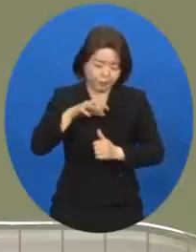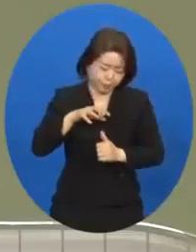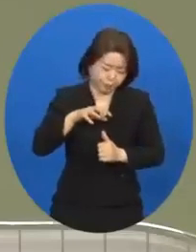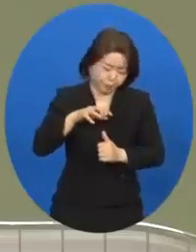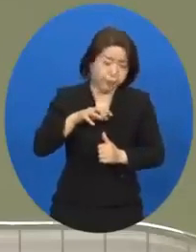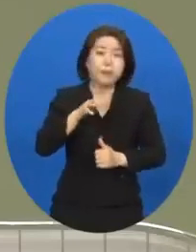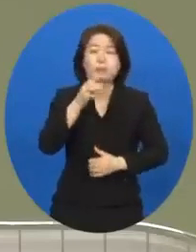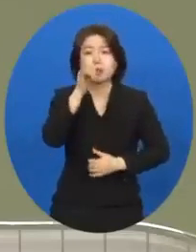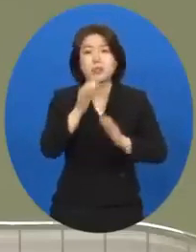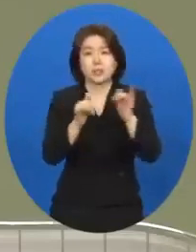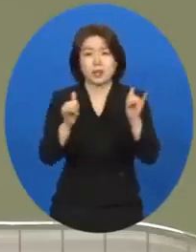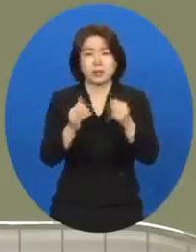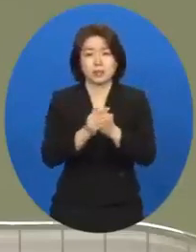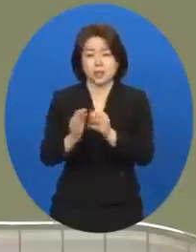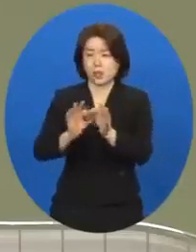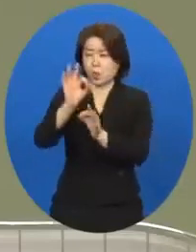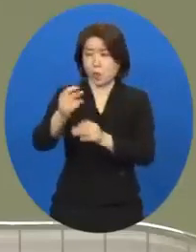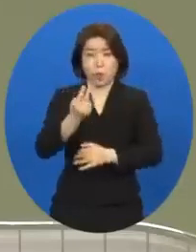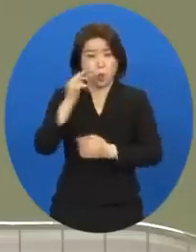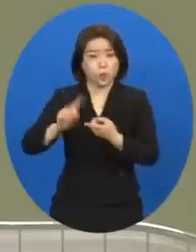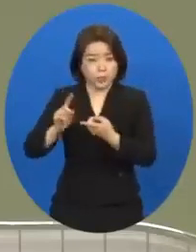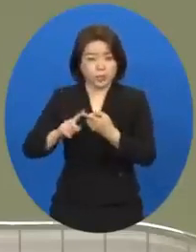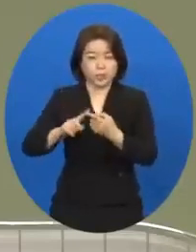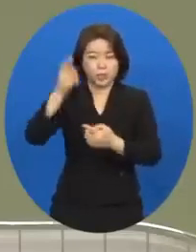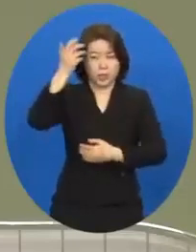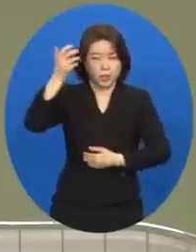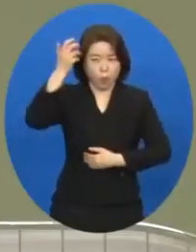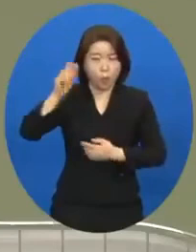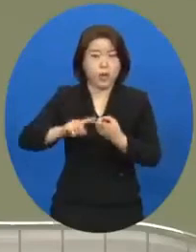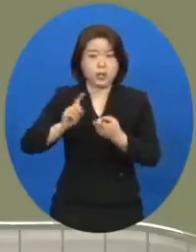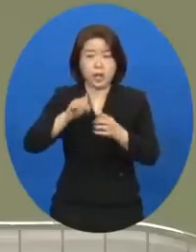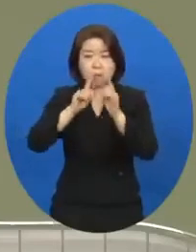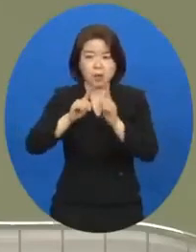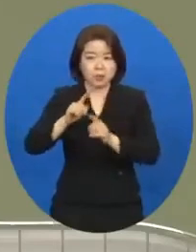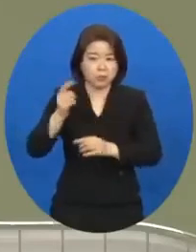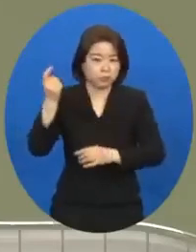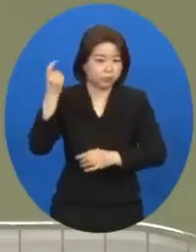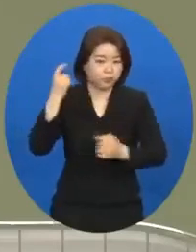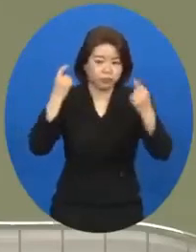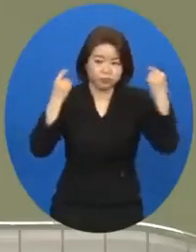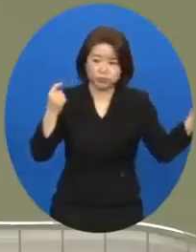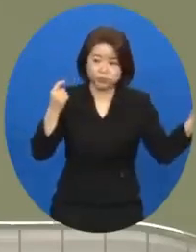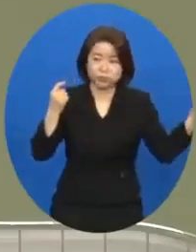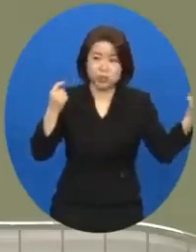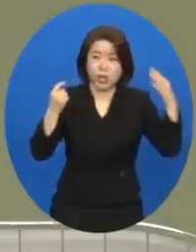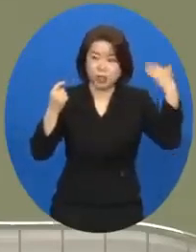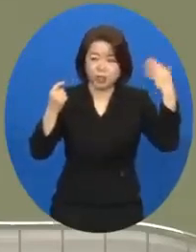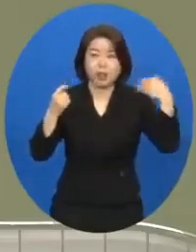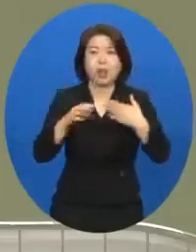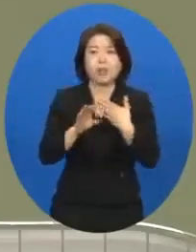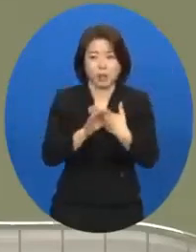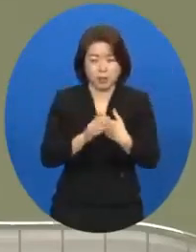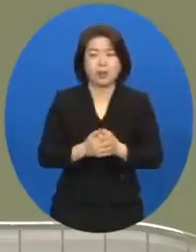분들, 영생에 대해서 영혼에 대한 말씀은 하나도 귀에 안 들어오는 그런 분들이